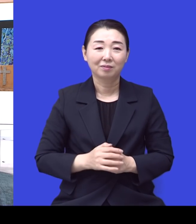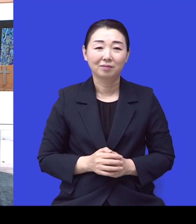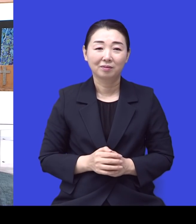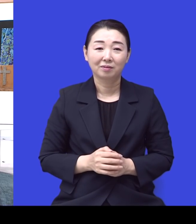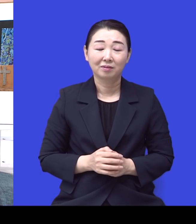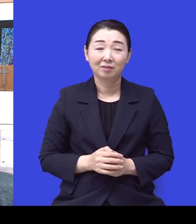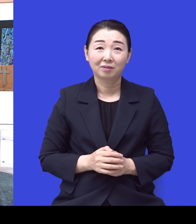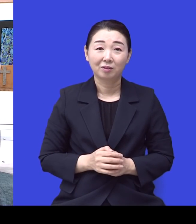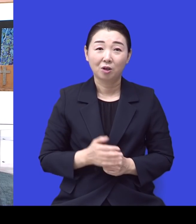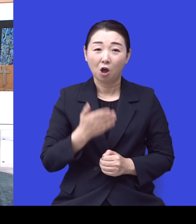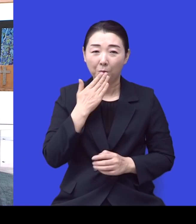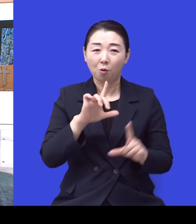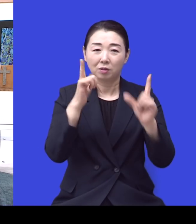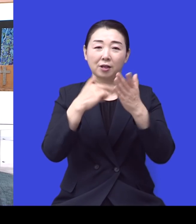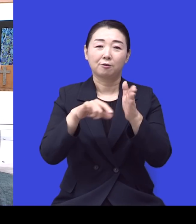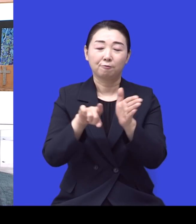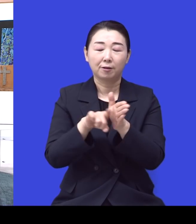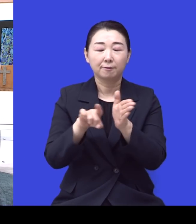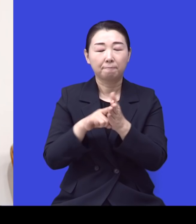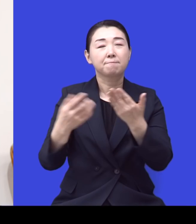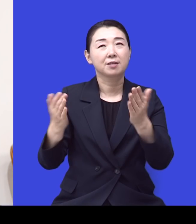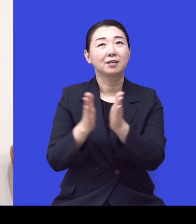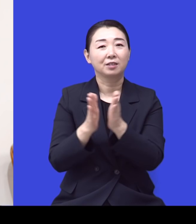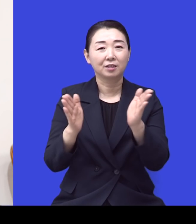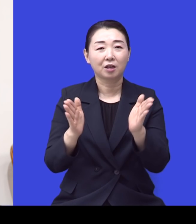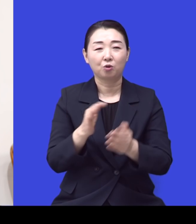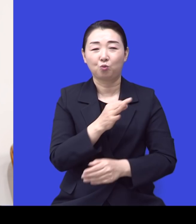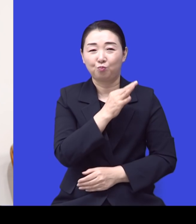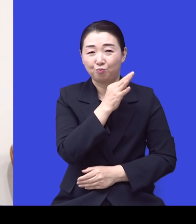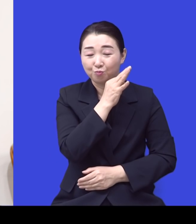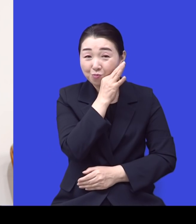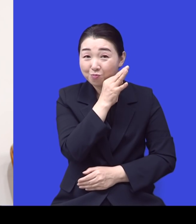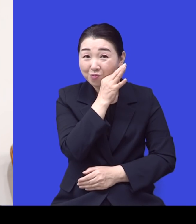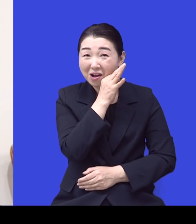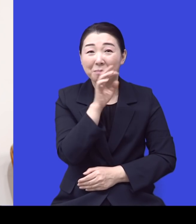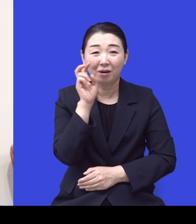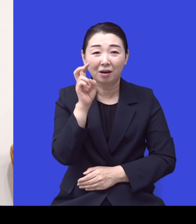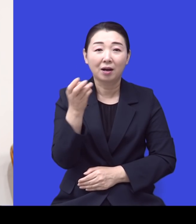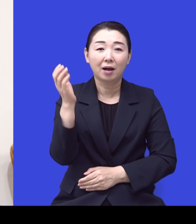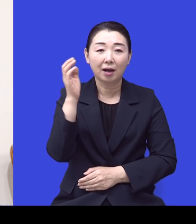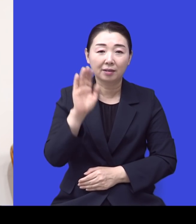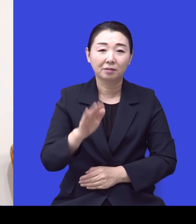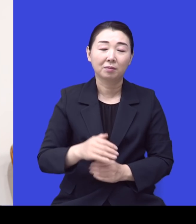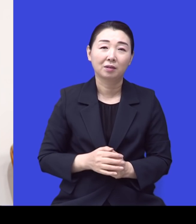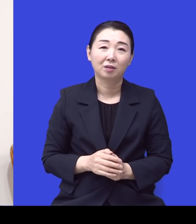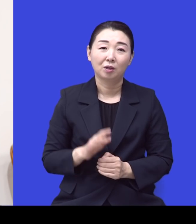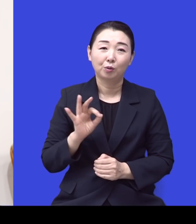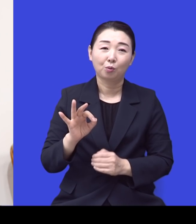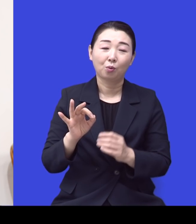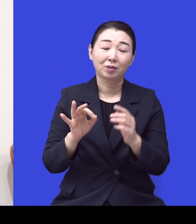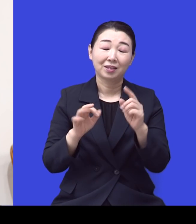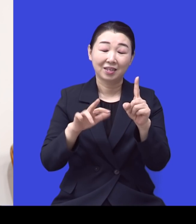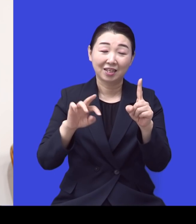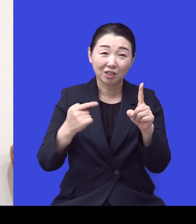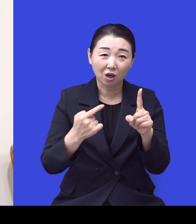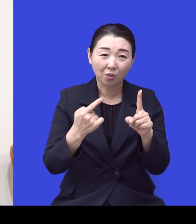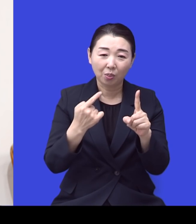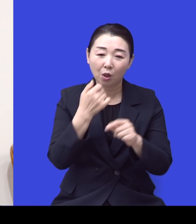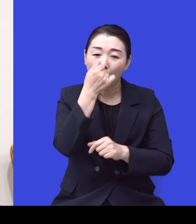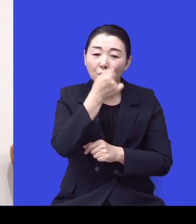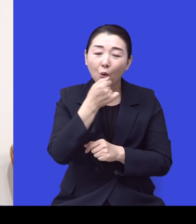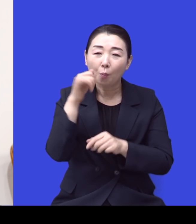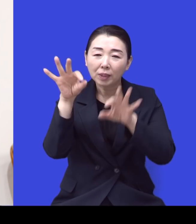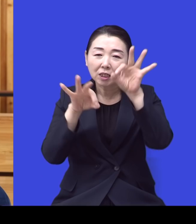생계를 유지하러 나가시더라고요. 네. 그러면서 그 부끄럽고 창피할 텐데 1전짜리 곰 인형 붙이는 거를